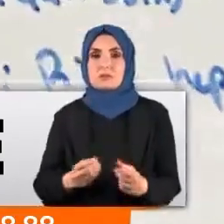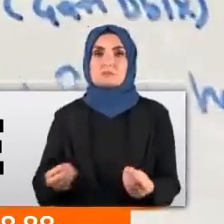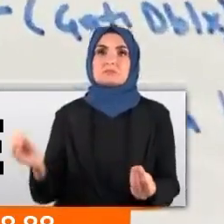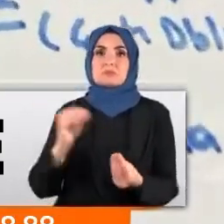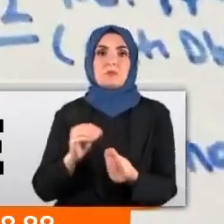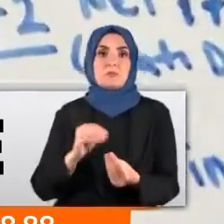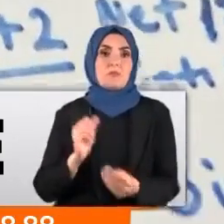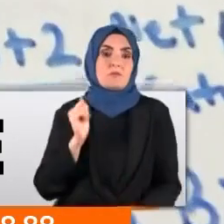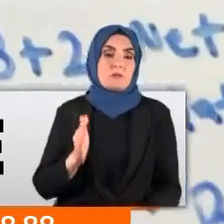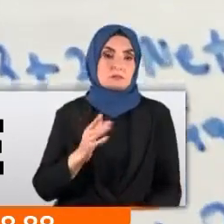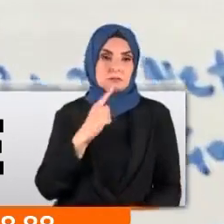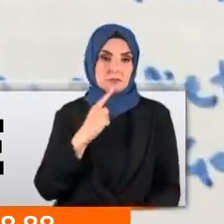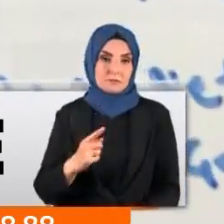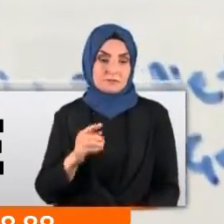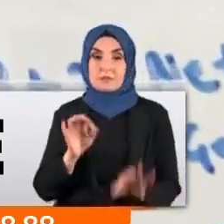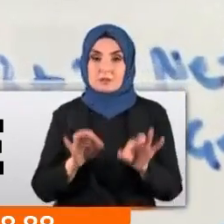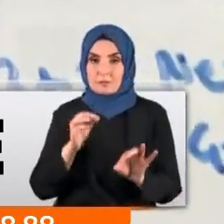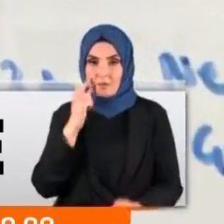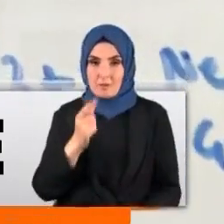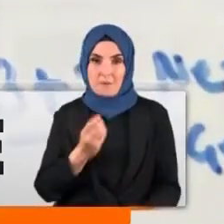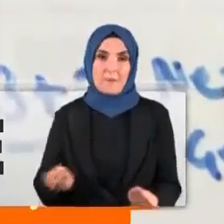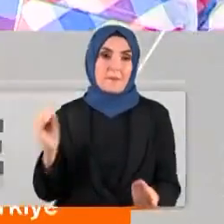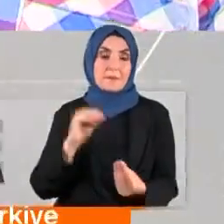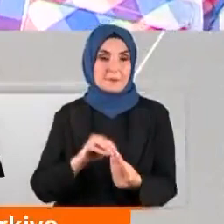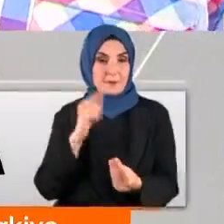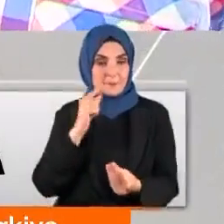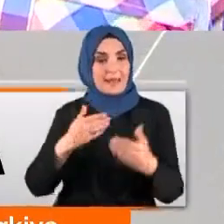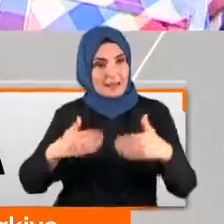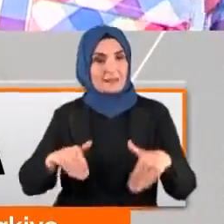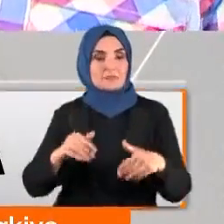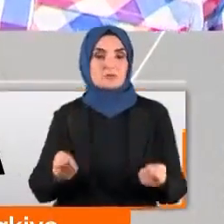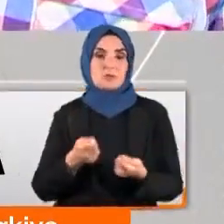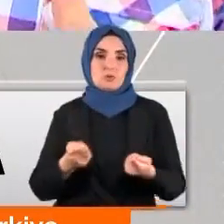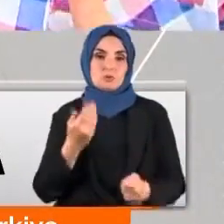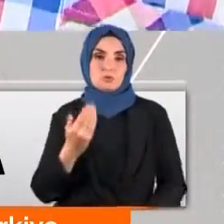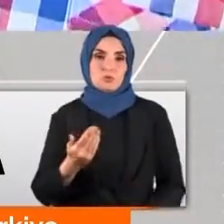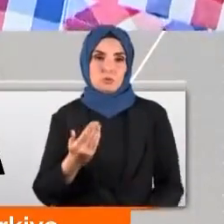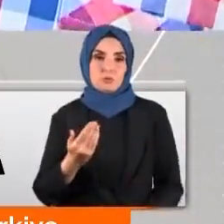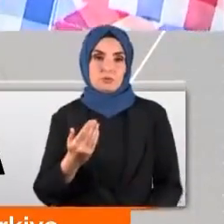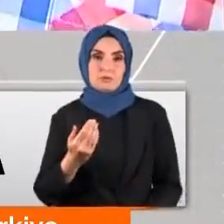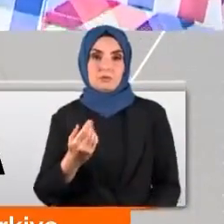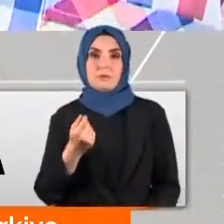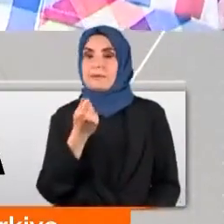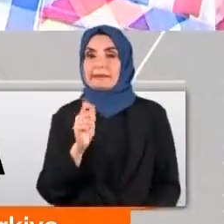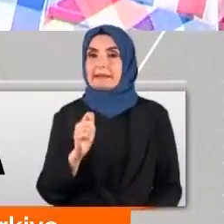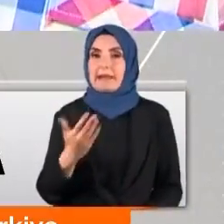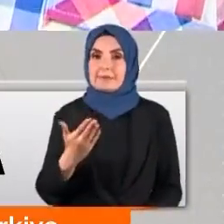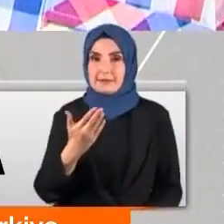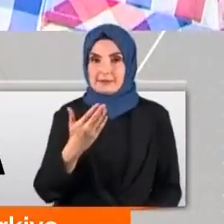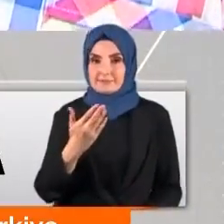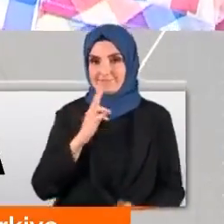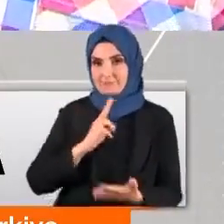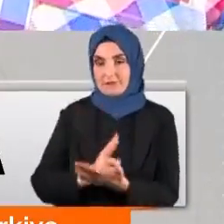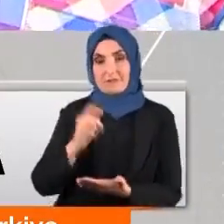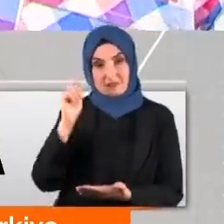5000'e. İncelemeyle fahiş fiyat artışlarının da önüne geçilmesi hedefleniyor. Kendileri rakamsal belirleyip onun